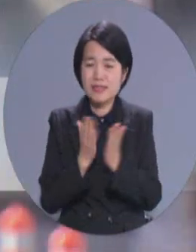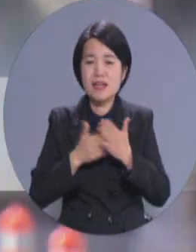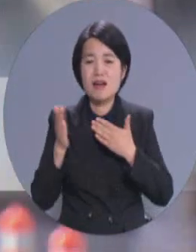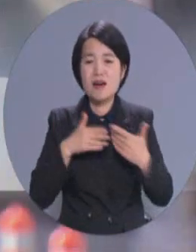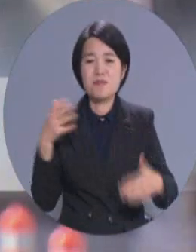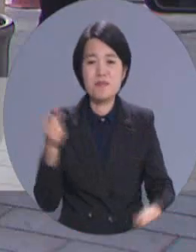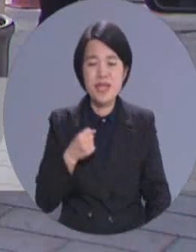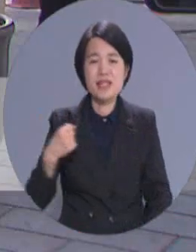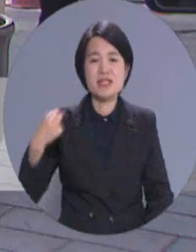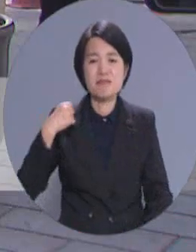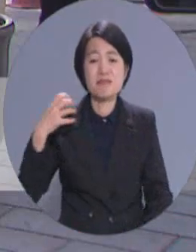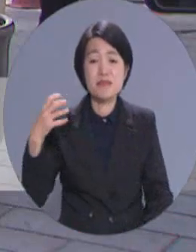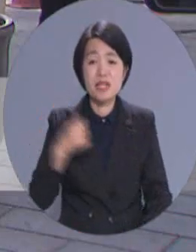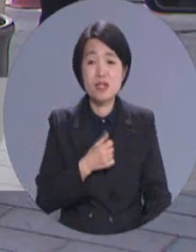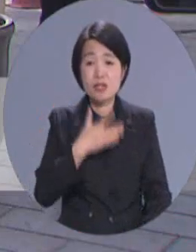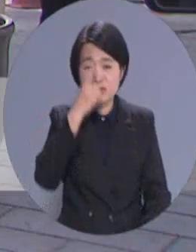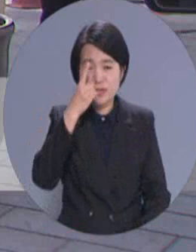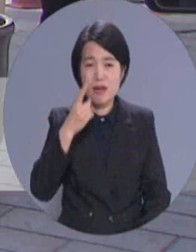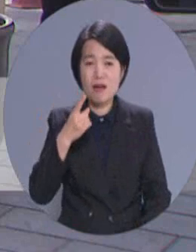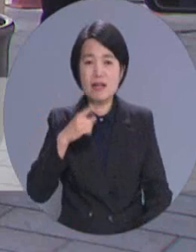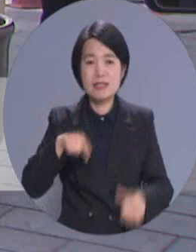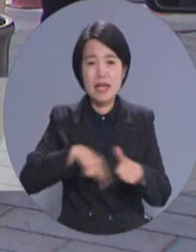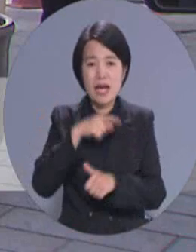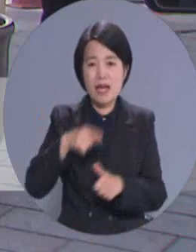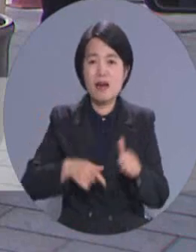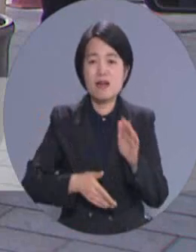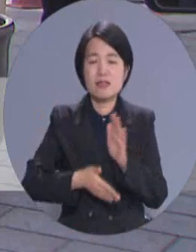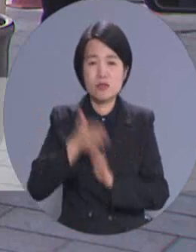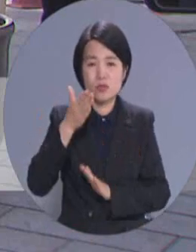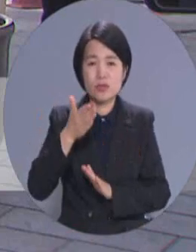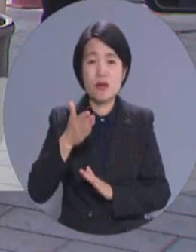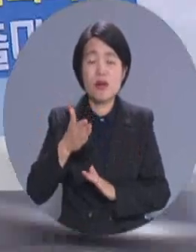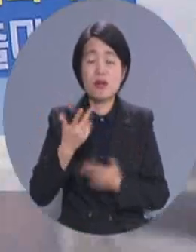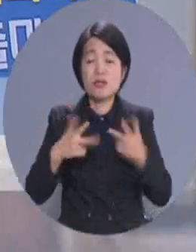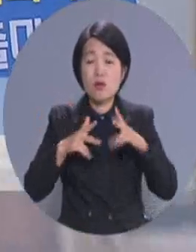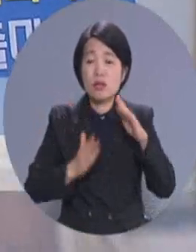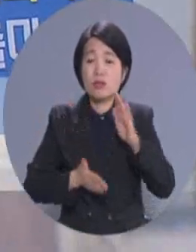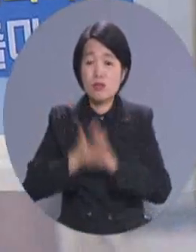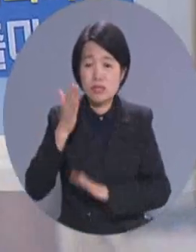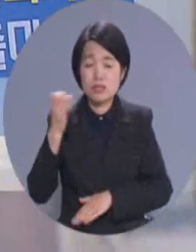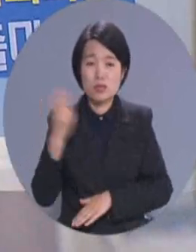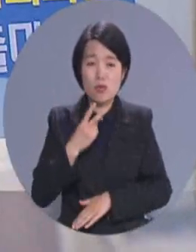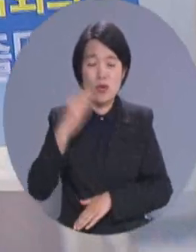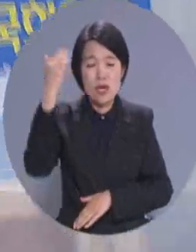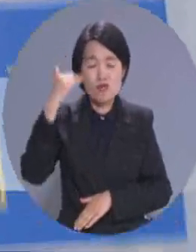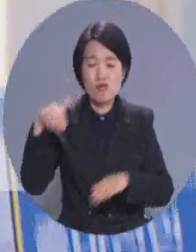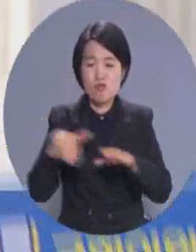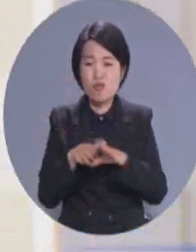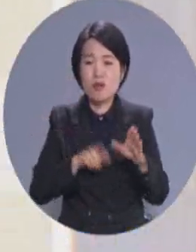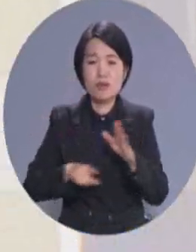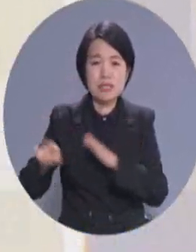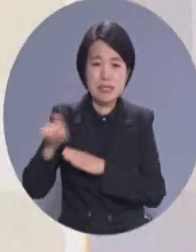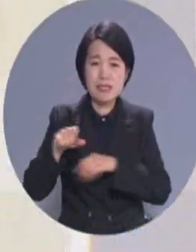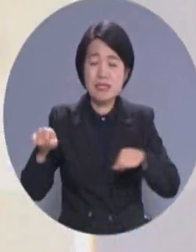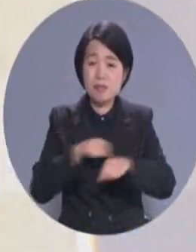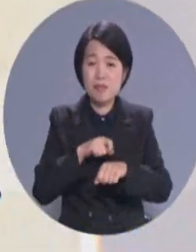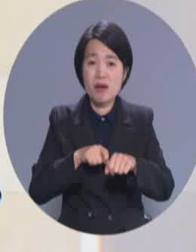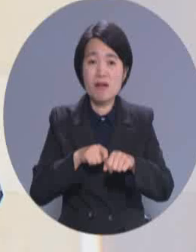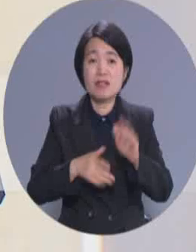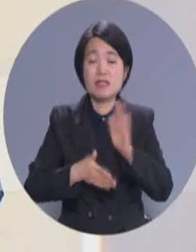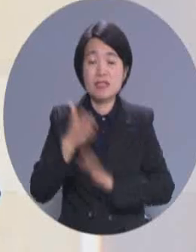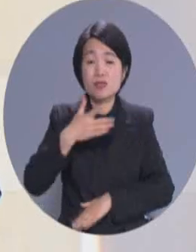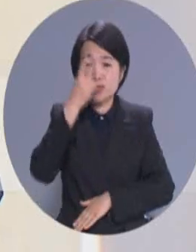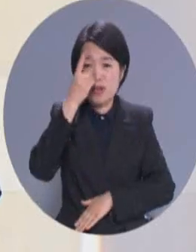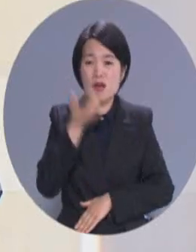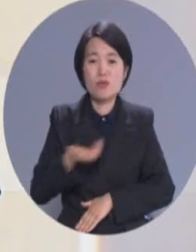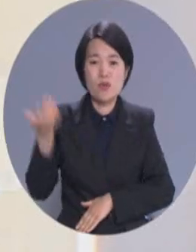경험과 영향으로 순천이 생태수도 정환 도시를 넘어 대한민국의 문화를 선도하는 문화특별시 순천으로 도약할